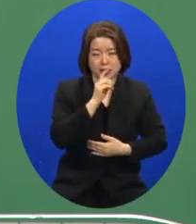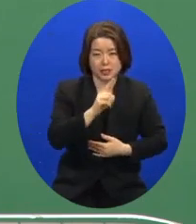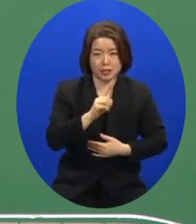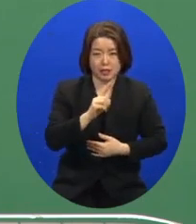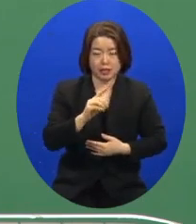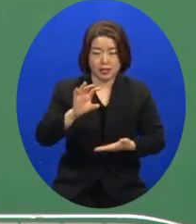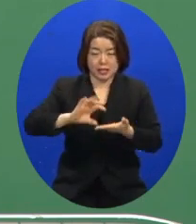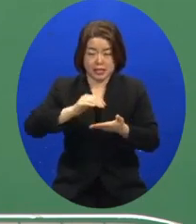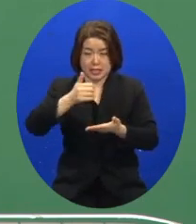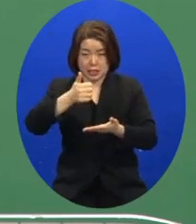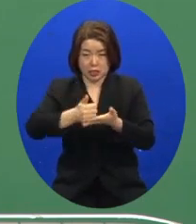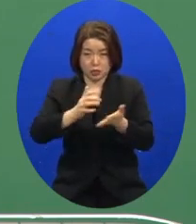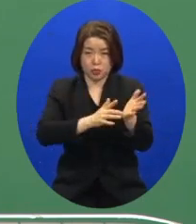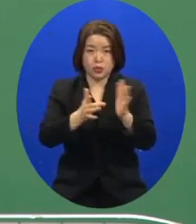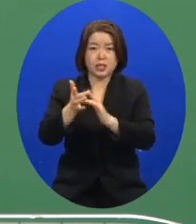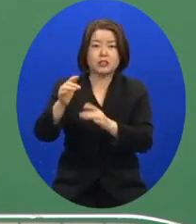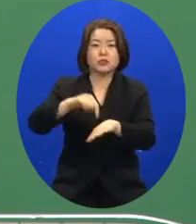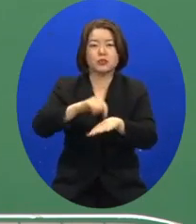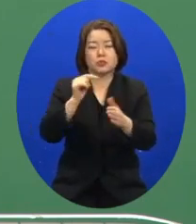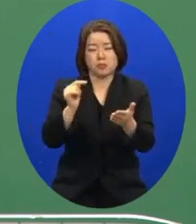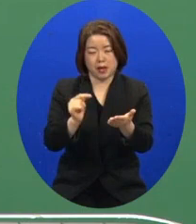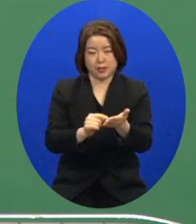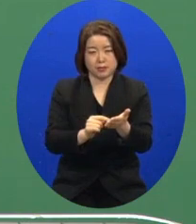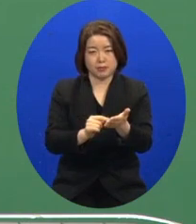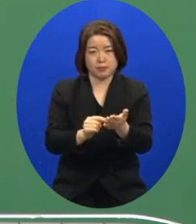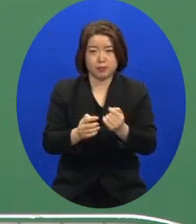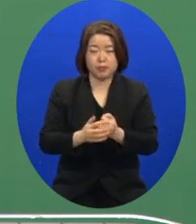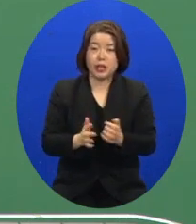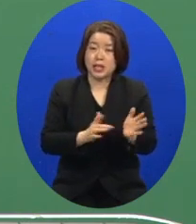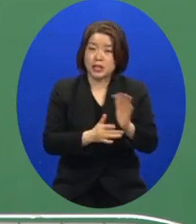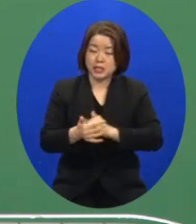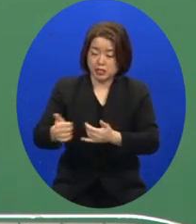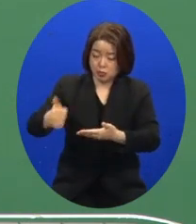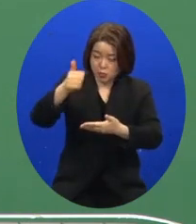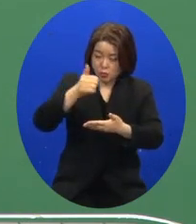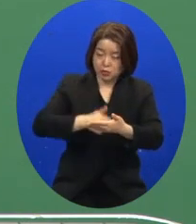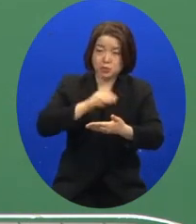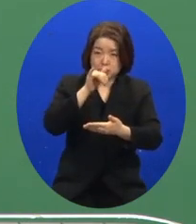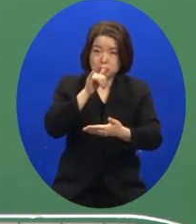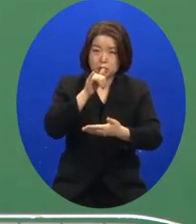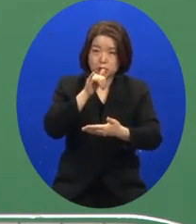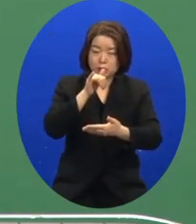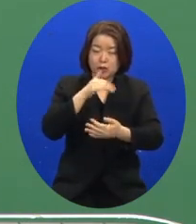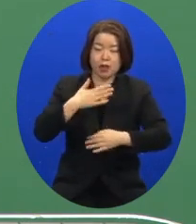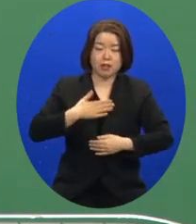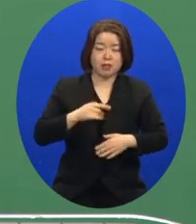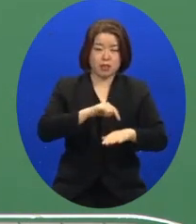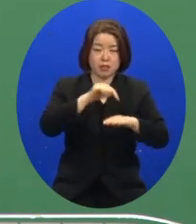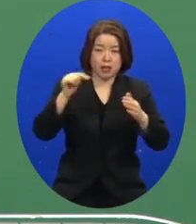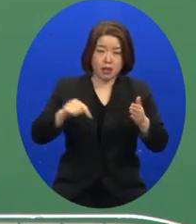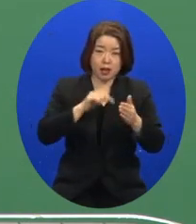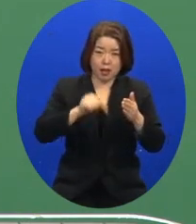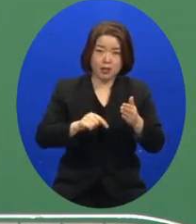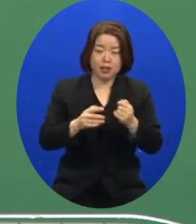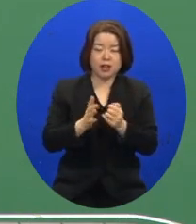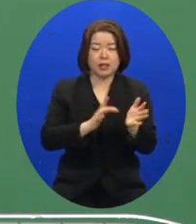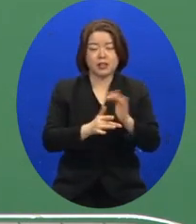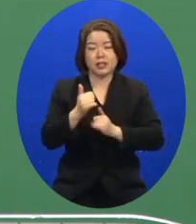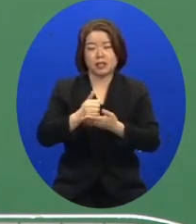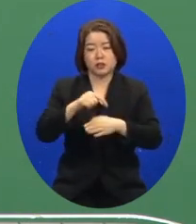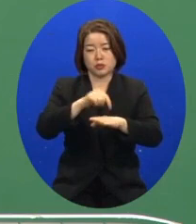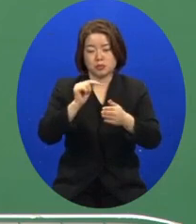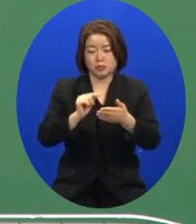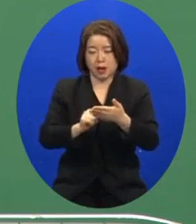그리스도 예수의 마음이니. 예수님을 영접했기 때문에 우리 안에 예수님의 마음이